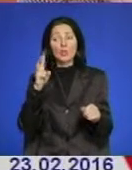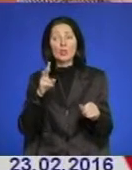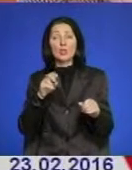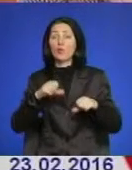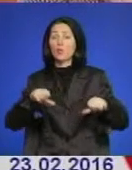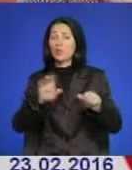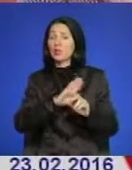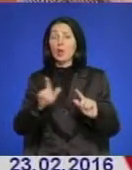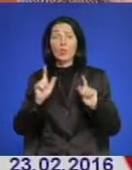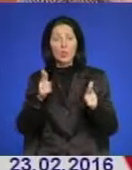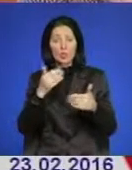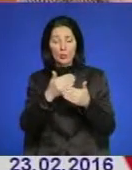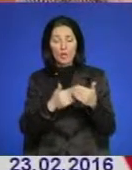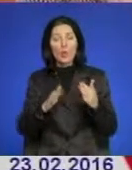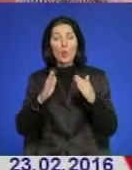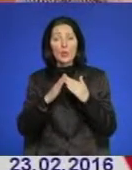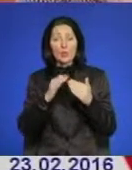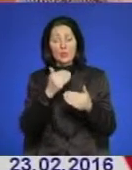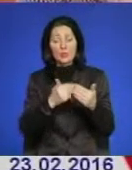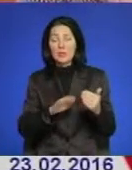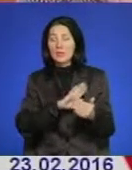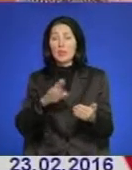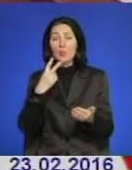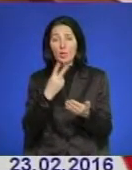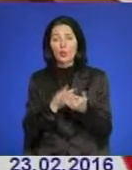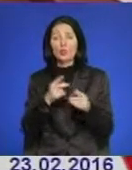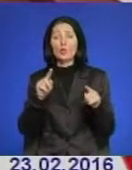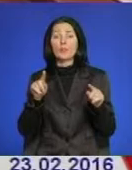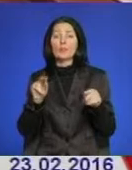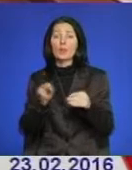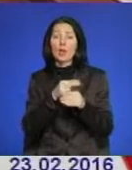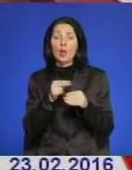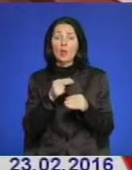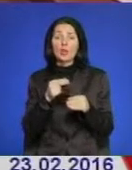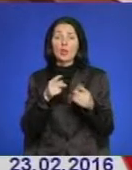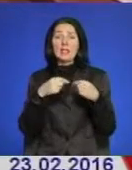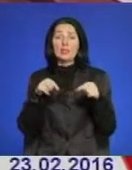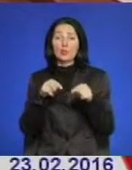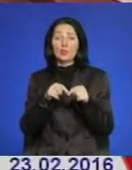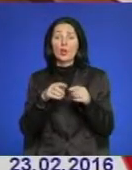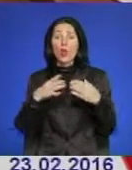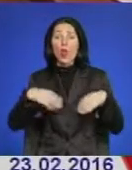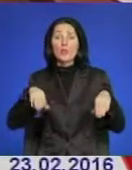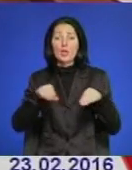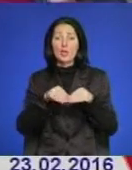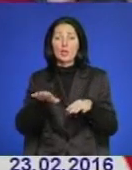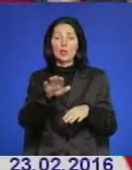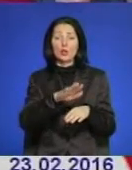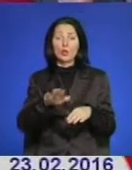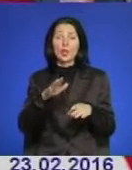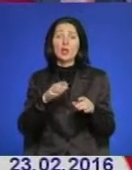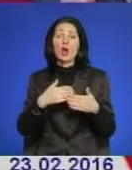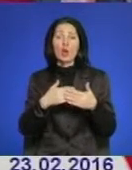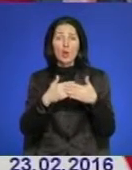переліком представлених об'єктів, адже в списку не передбачено реконструкцію інфраструктури в об'єднаних територіальних громадах.